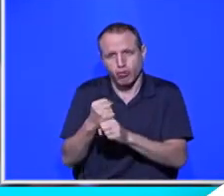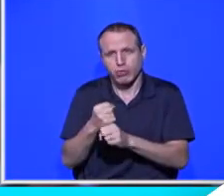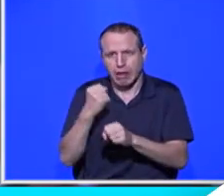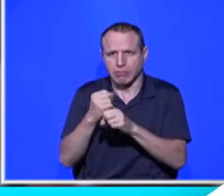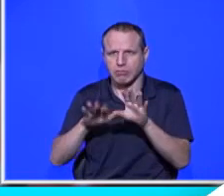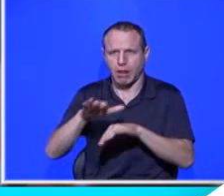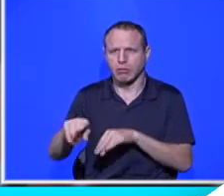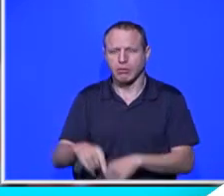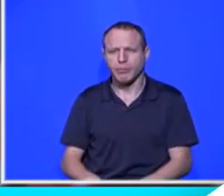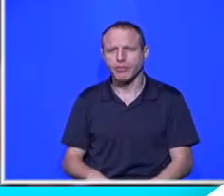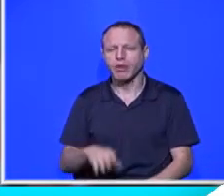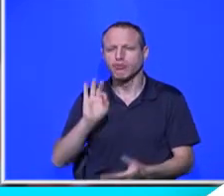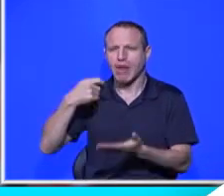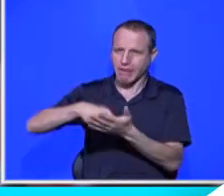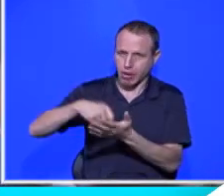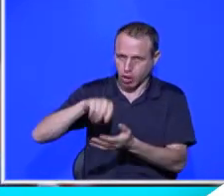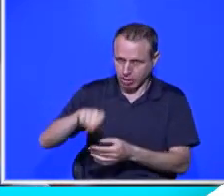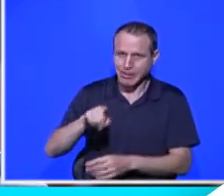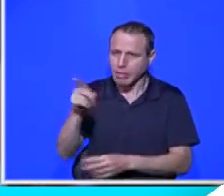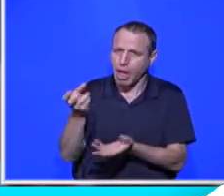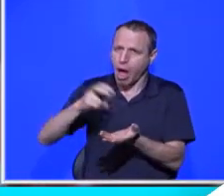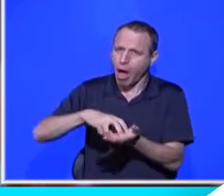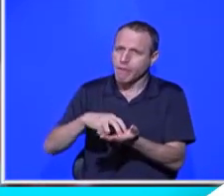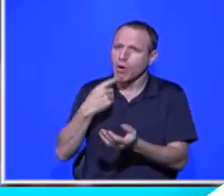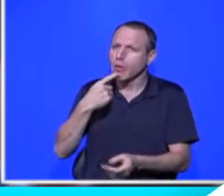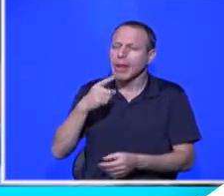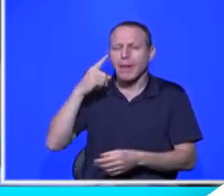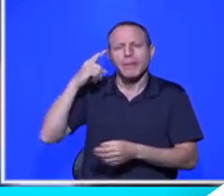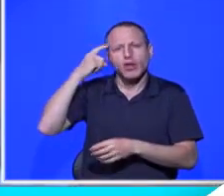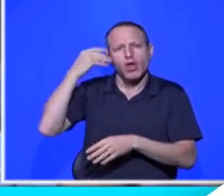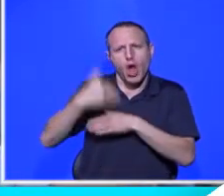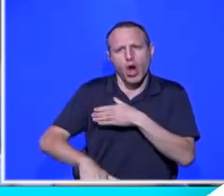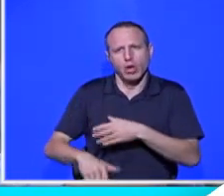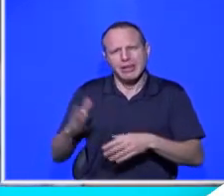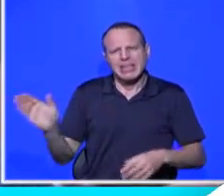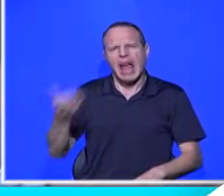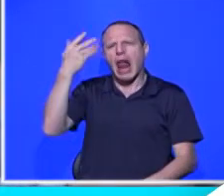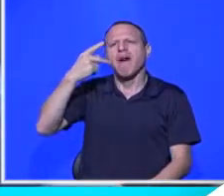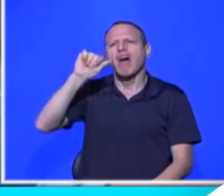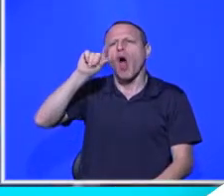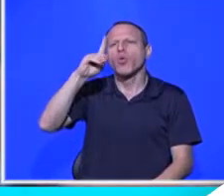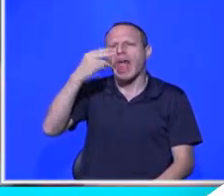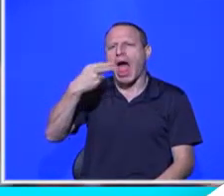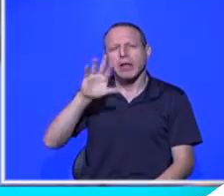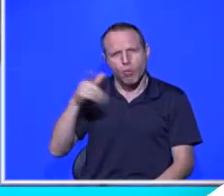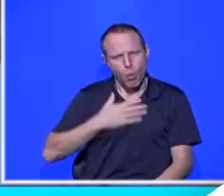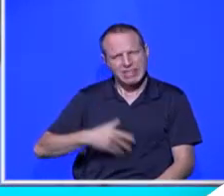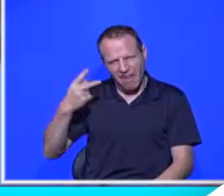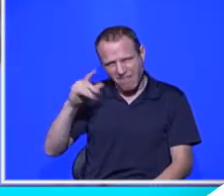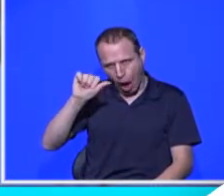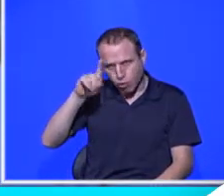הזה. ואז לא. כדי לפצות על זה, אתה קם ואתה אומר בידיעות אחרונות, יאללה פאודה, אם הוא רוצה פאודה, יאללה